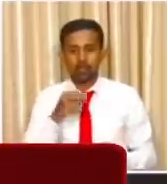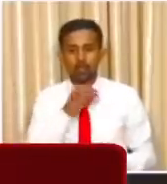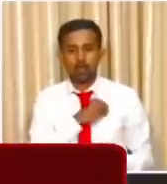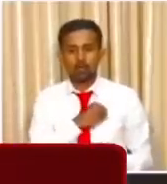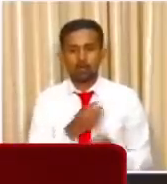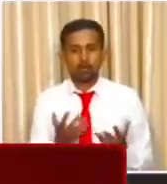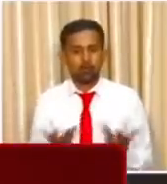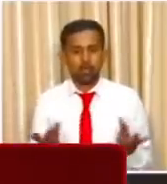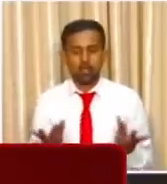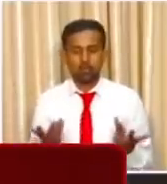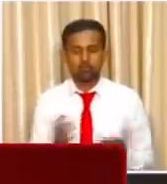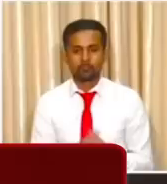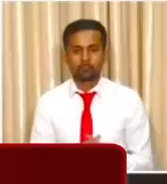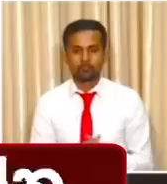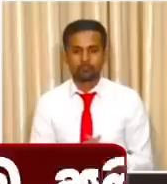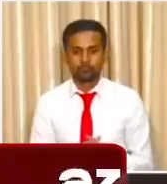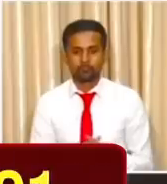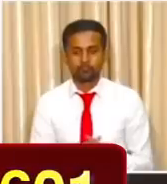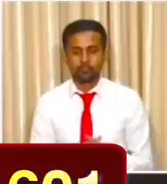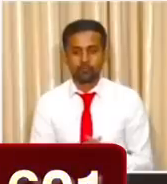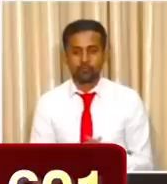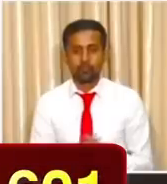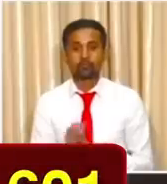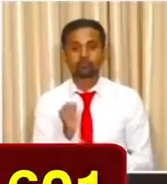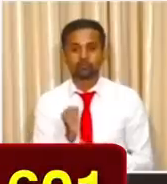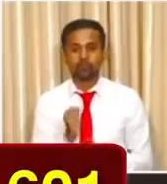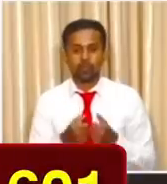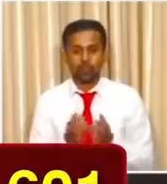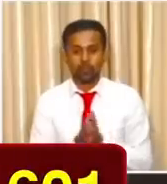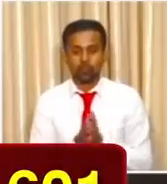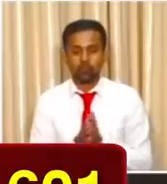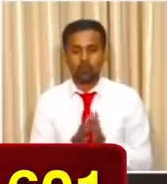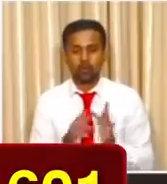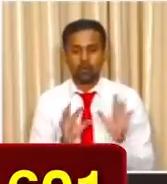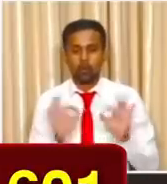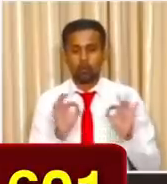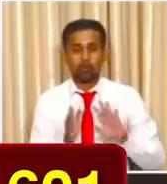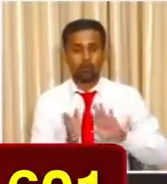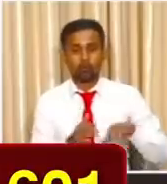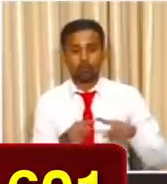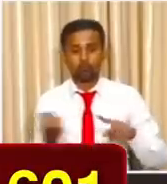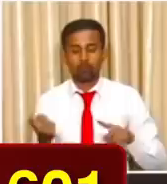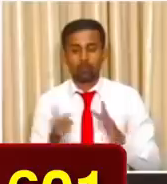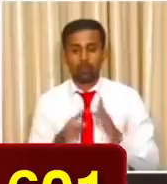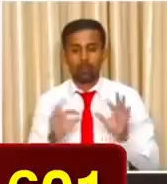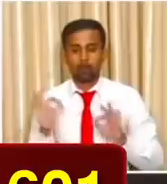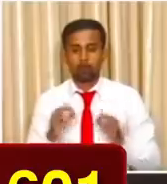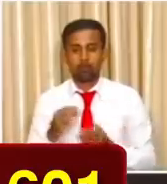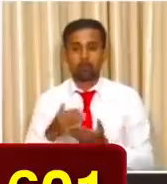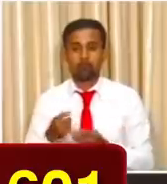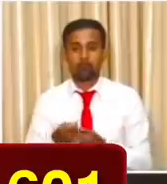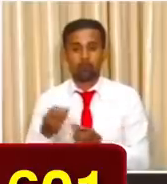ලාභයක් ලබන්න බෑ ගරු මන්ත්‍රීතුමනි. එනිසා මොකද වුනේ? තමන් ගන්නලද පොලියට අමතරව අධික පොලියක් තමන්ට ගෙවන්න සිද්ධ